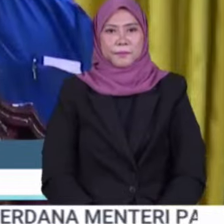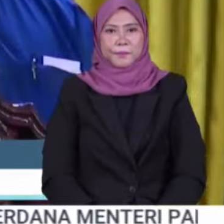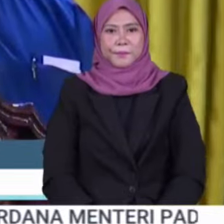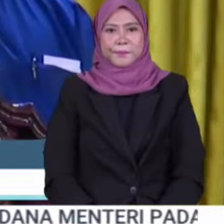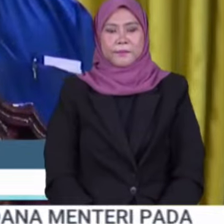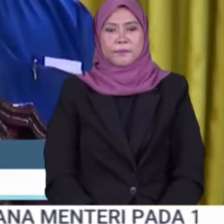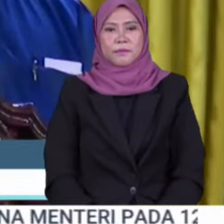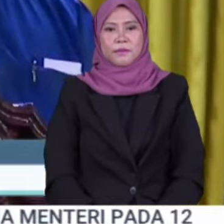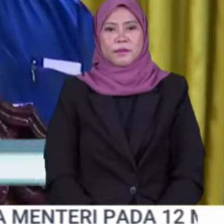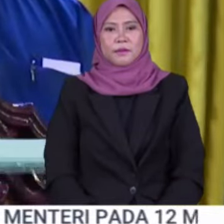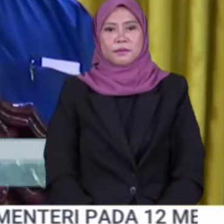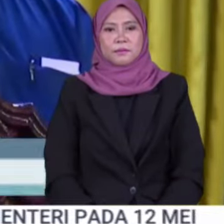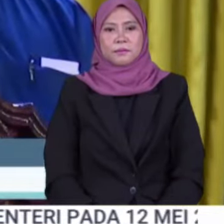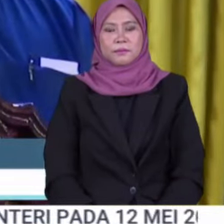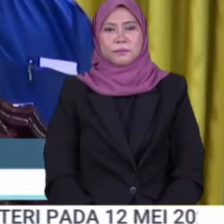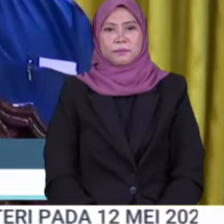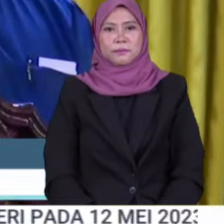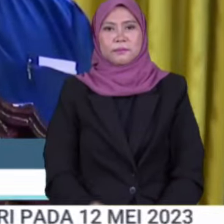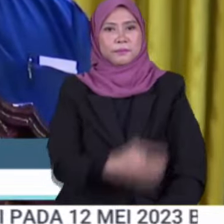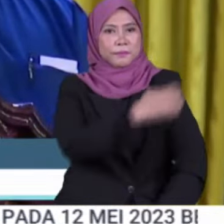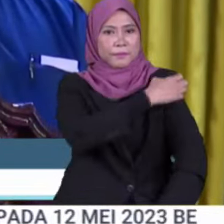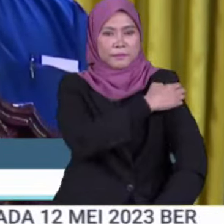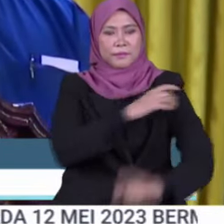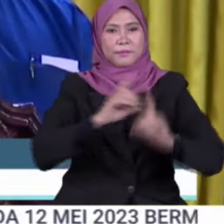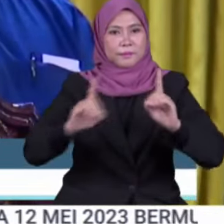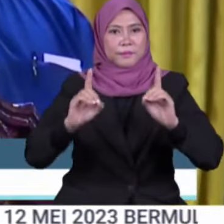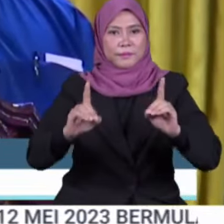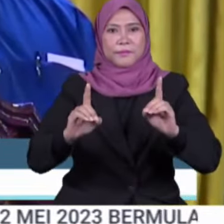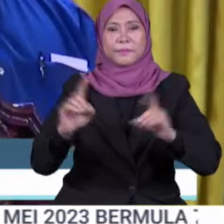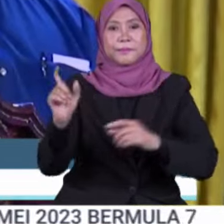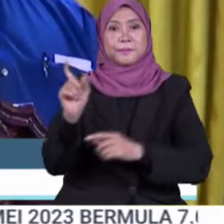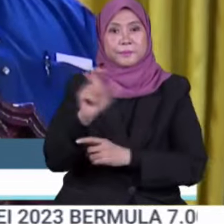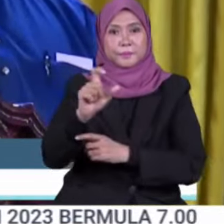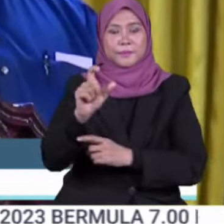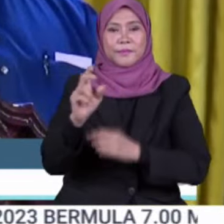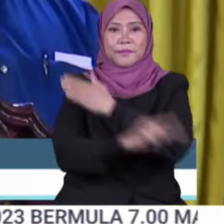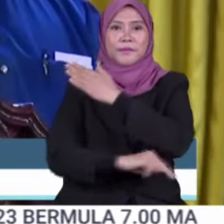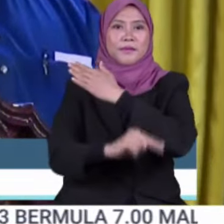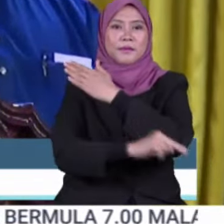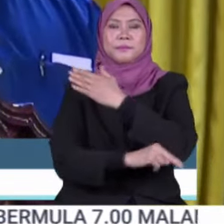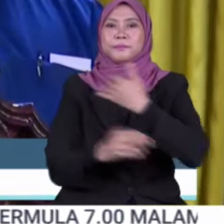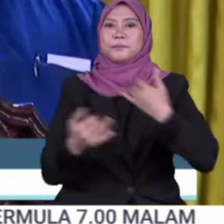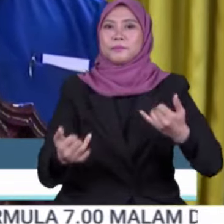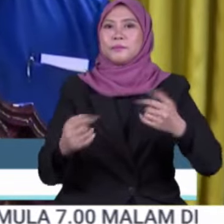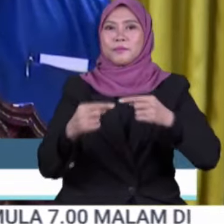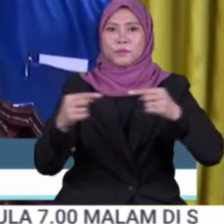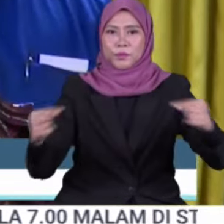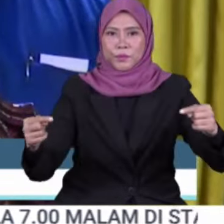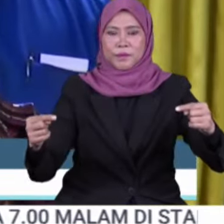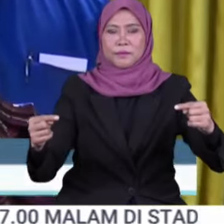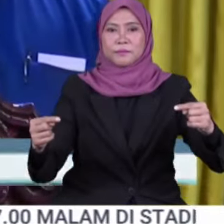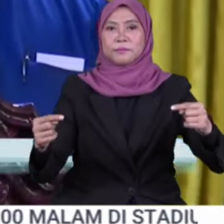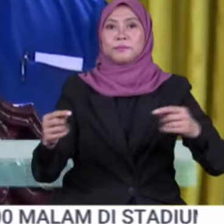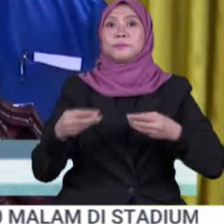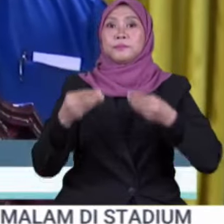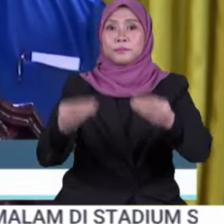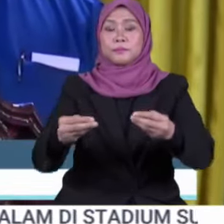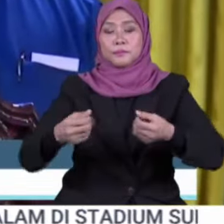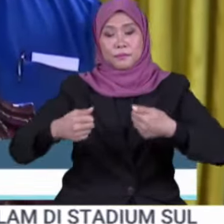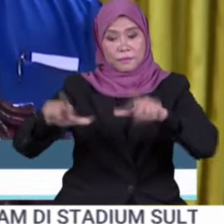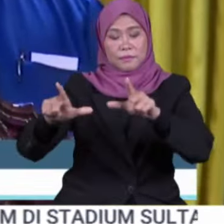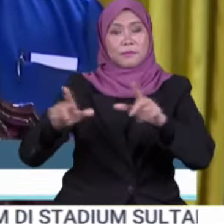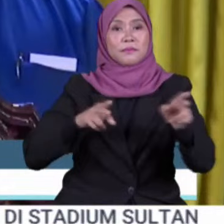Dalam usaha memperkasakan pendidikan Islam negeri, mesyuarat MAEPS yang lalu telah memutuskan secara dasarnya untuk memberikan